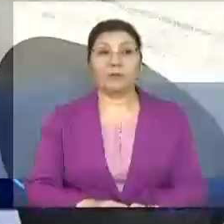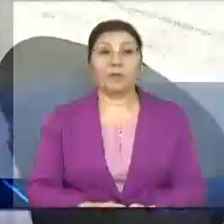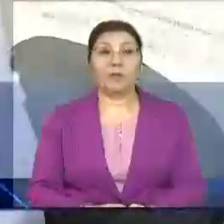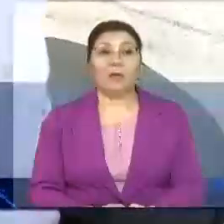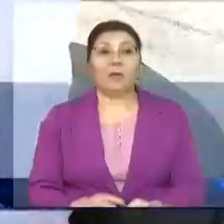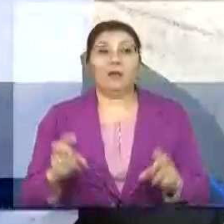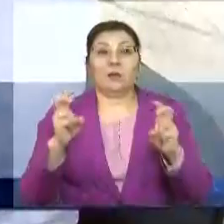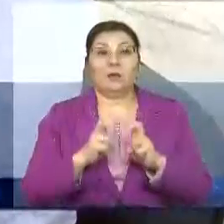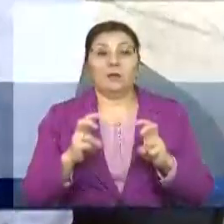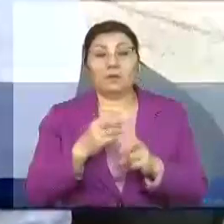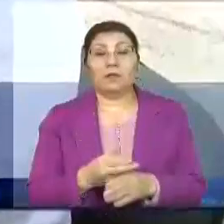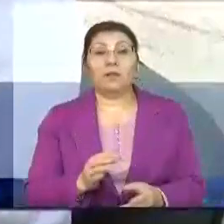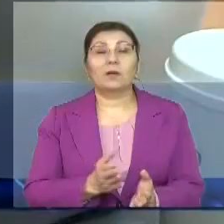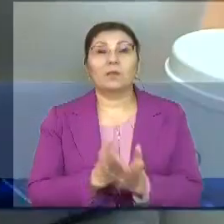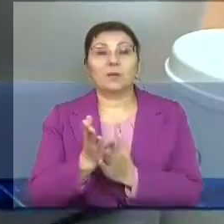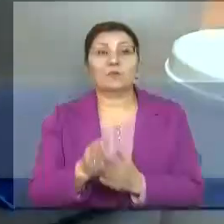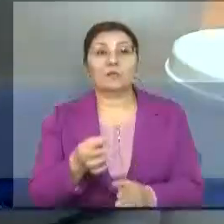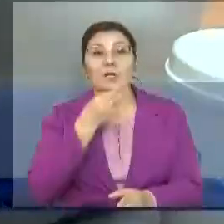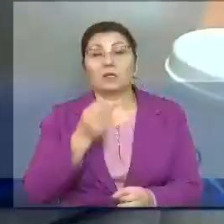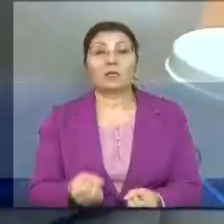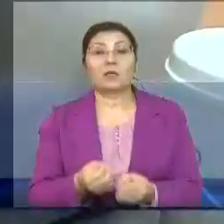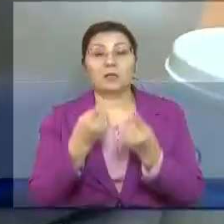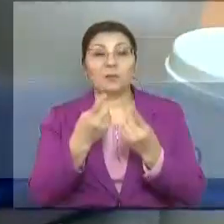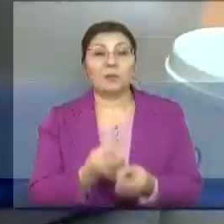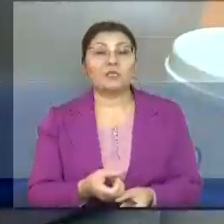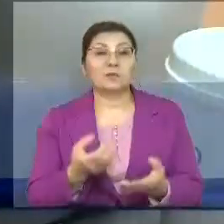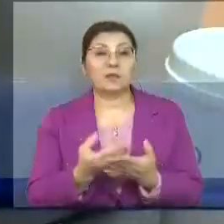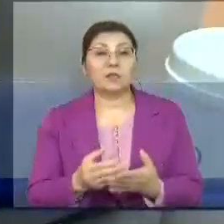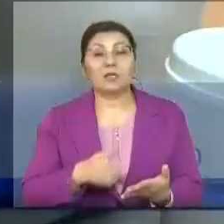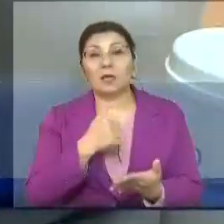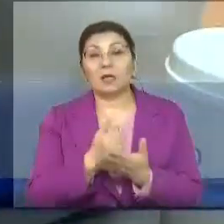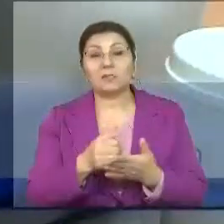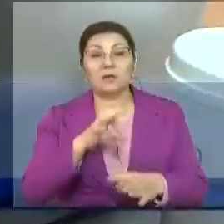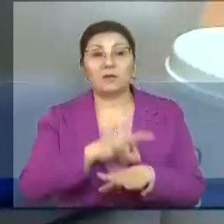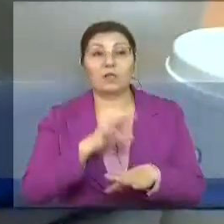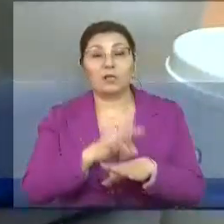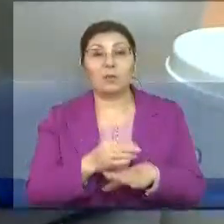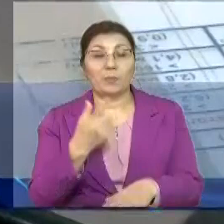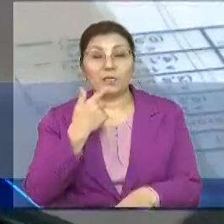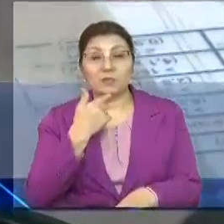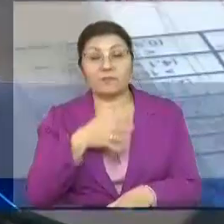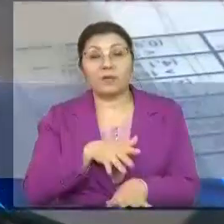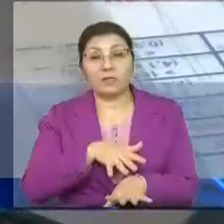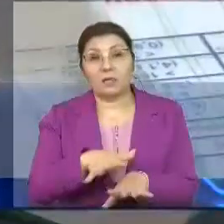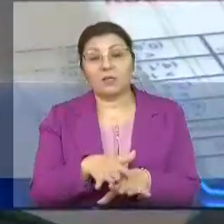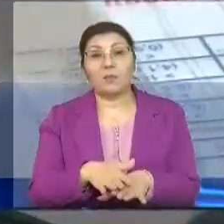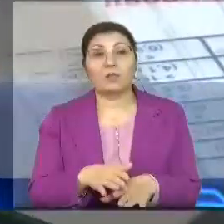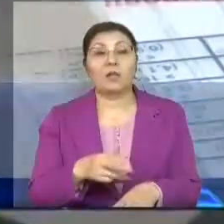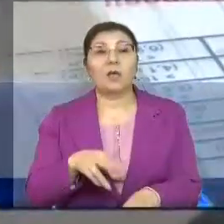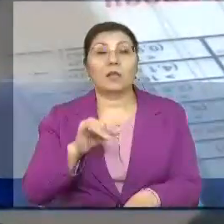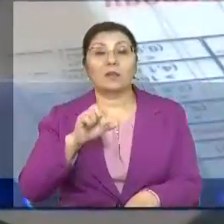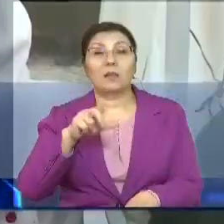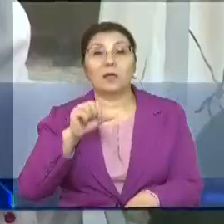Скрининговые осмотры населения направлены на раннее выявление и предупреждение основных болезней системы кровообращения, сахарного диабета, а